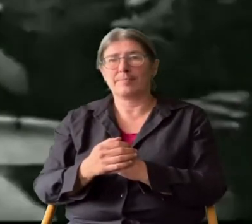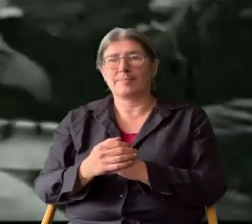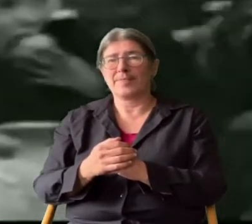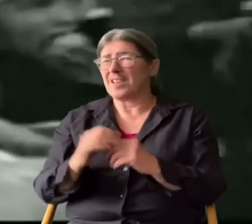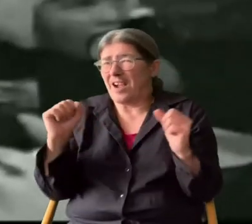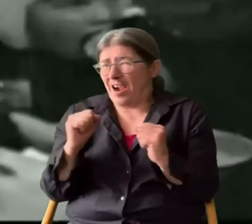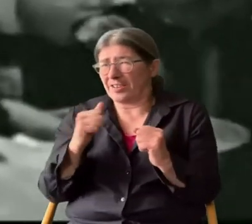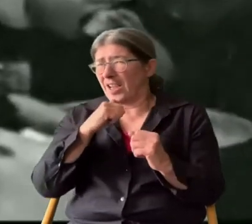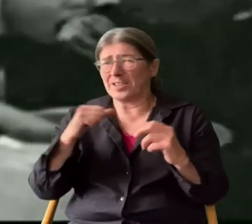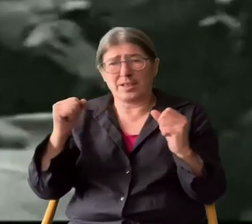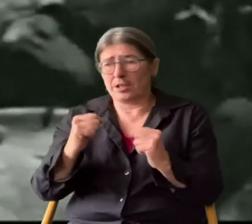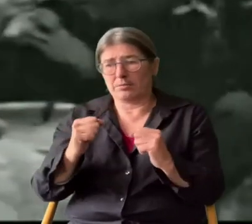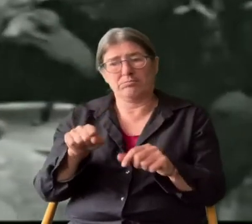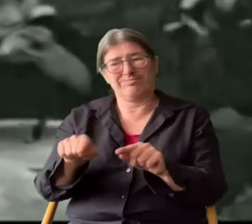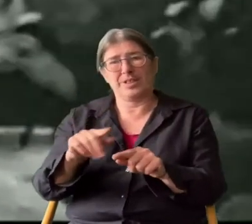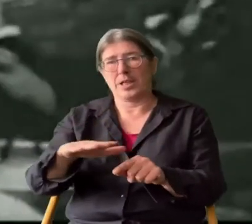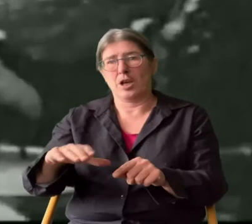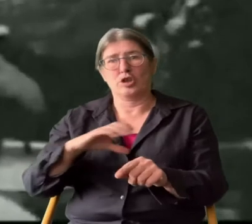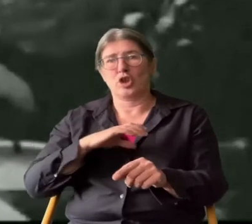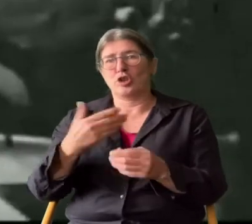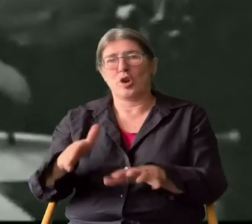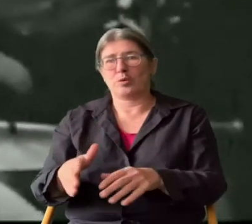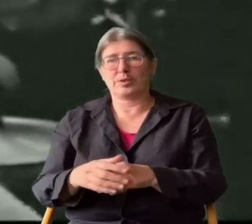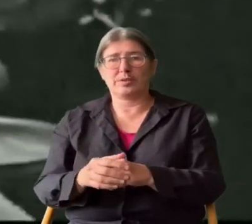Die schneidende Kälte lässt ihnen keine Chance.